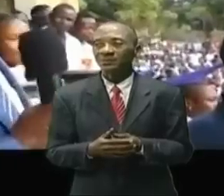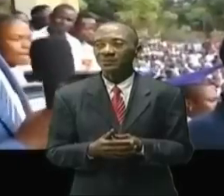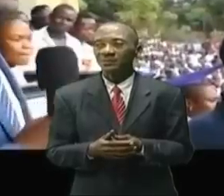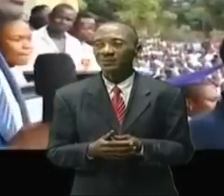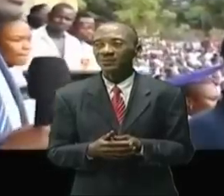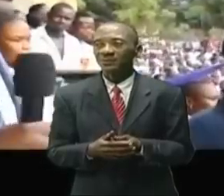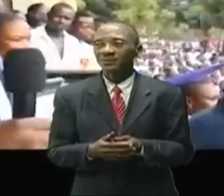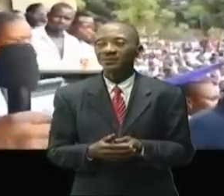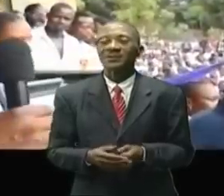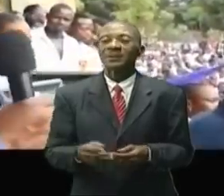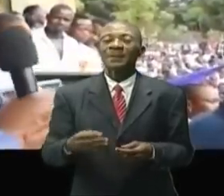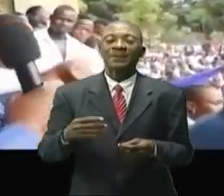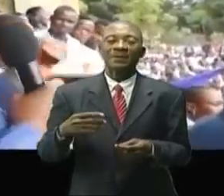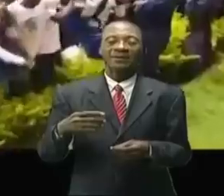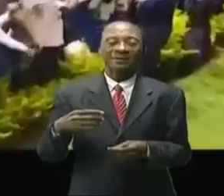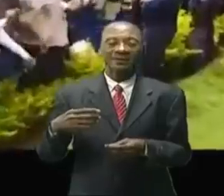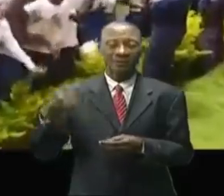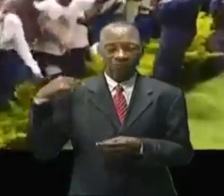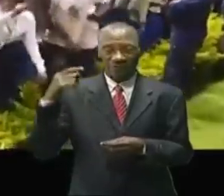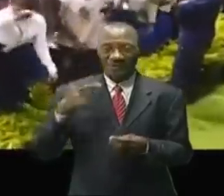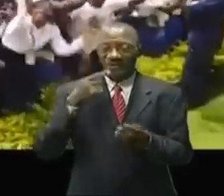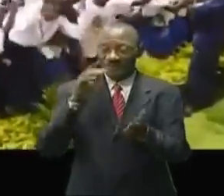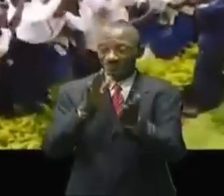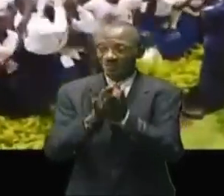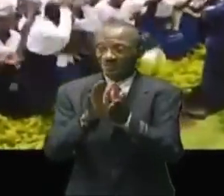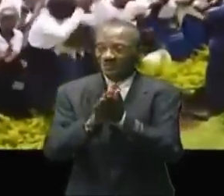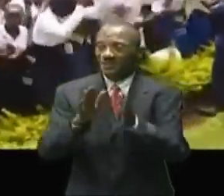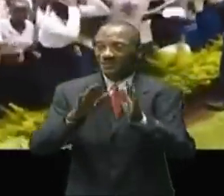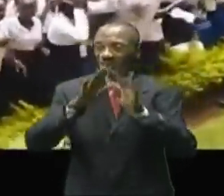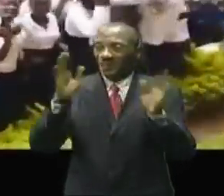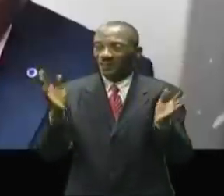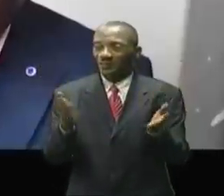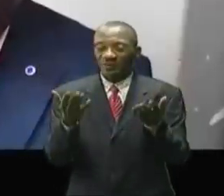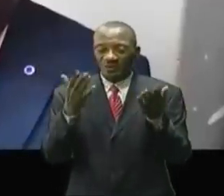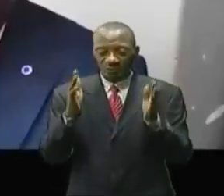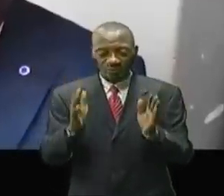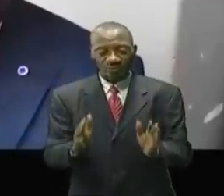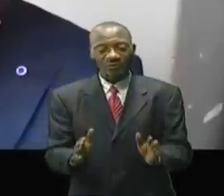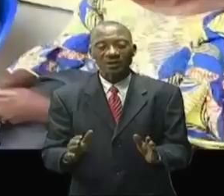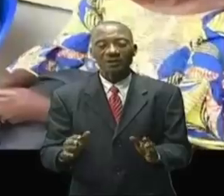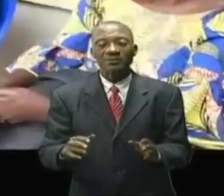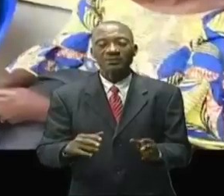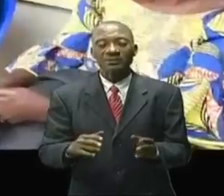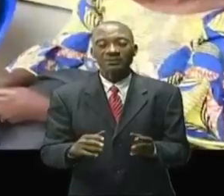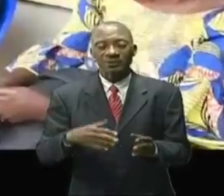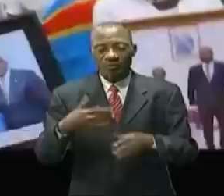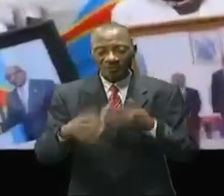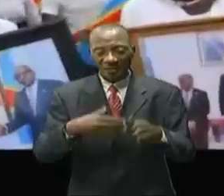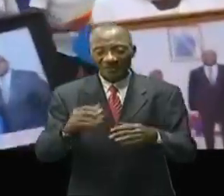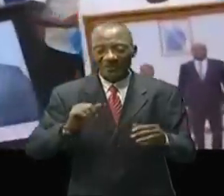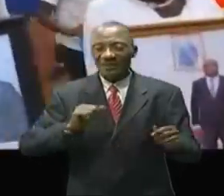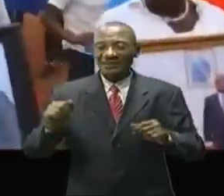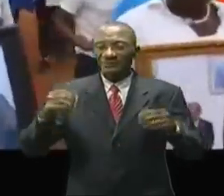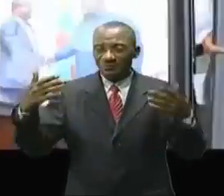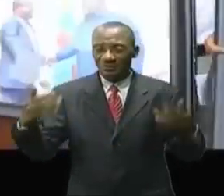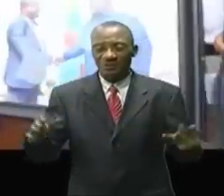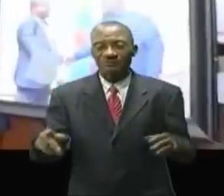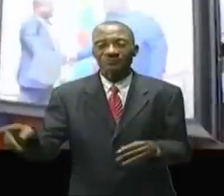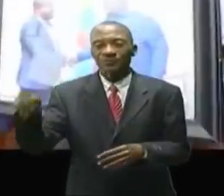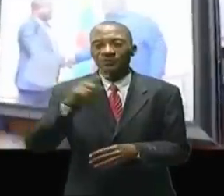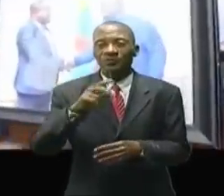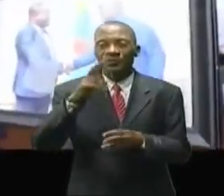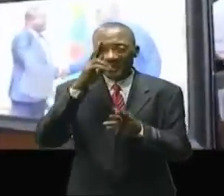Soyez modèle et reflétez la formation que vous avez reçue. Respectez les institutions et leurs animateurs à l'image du chef de l'État.